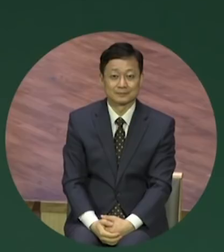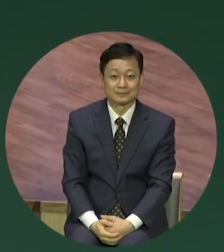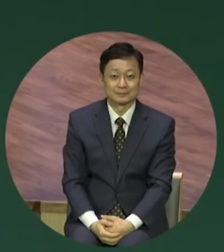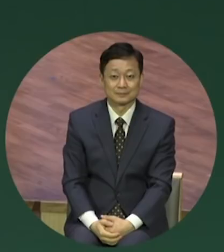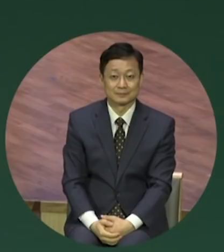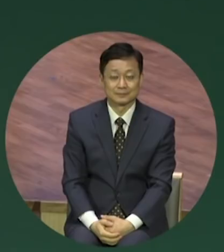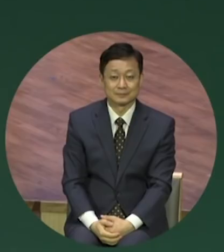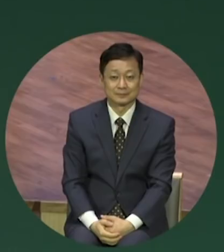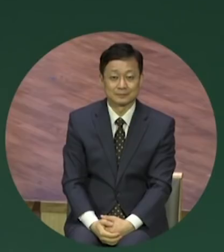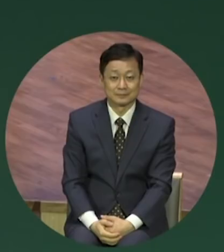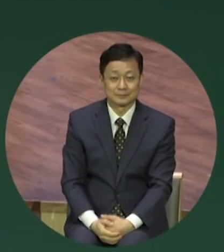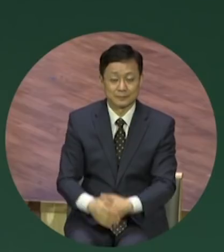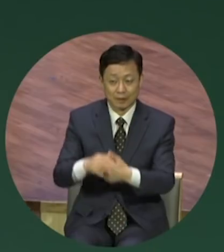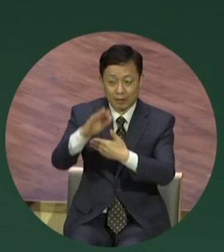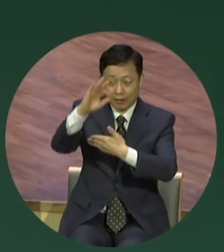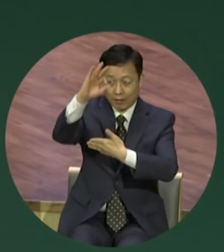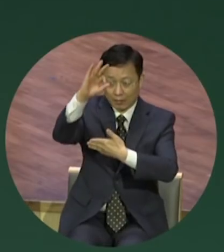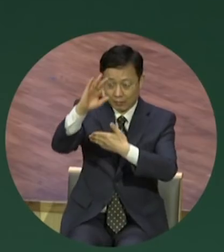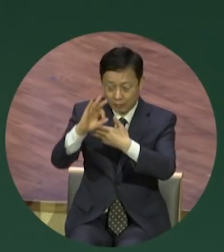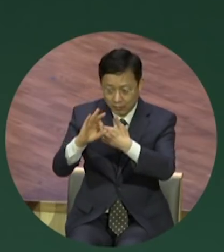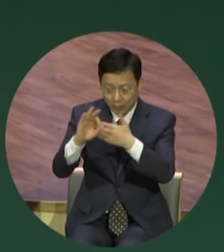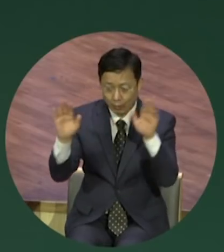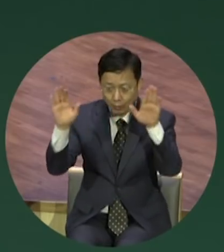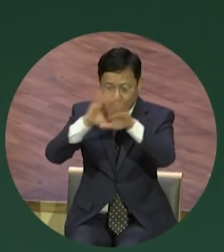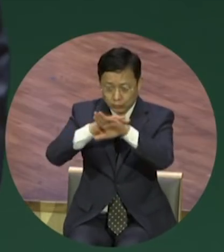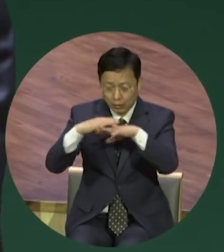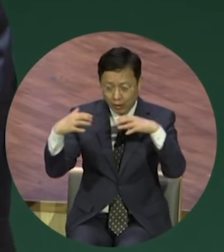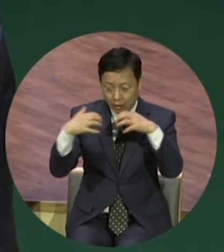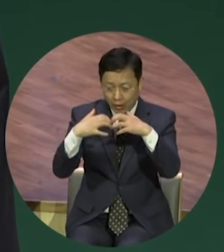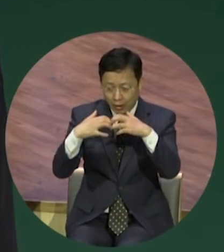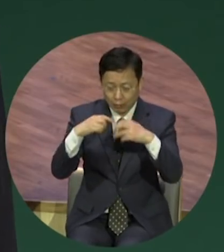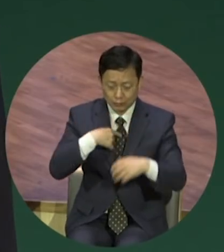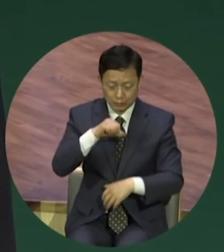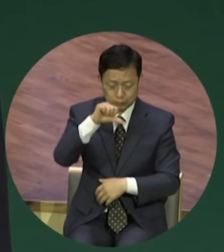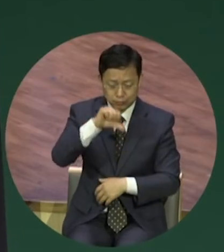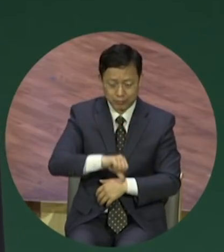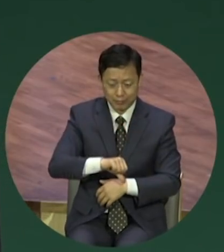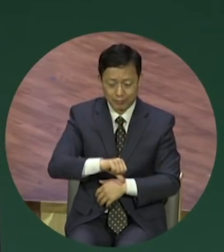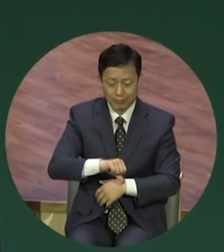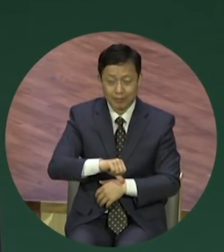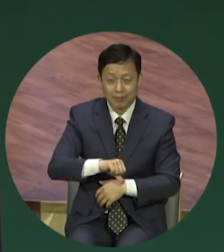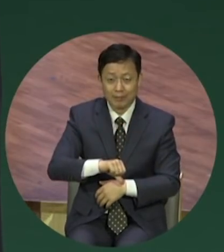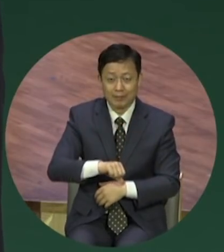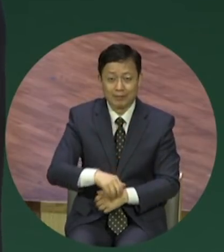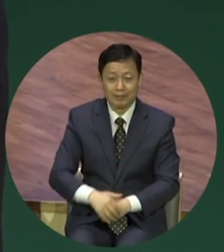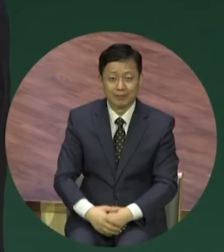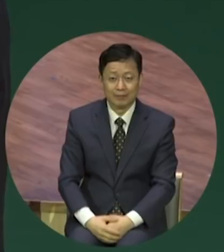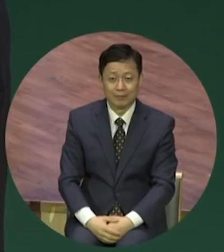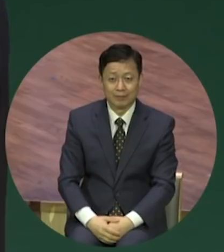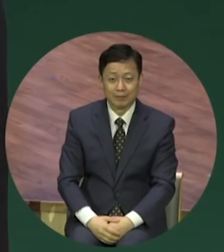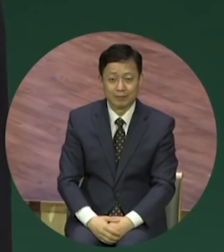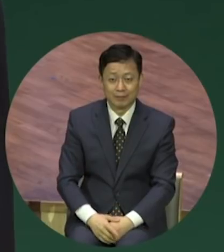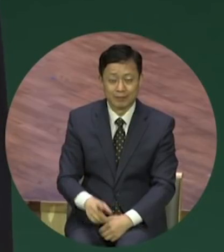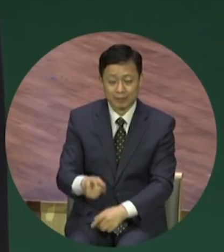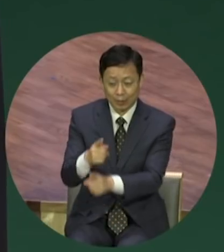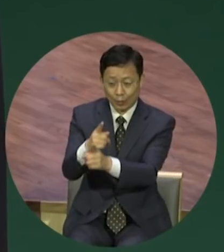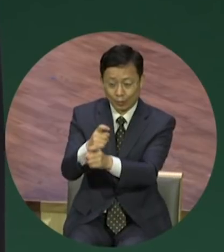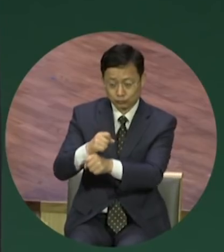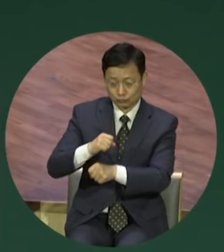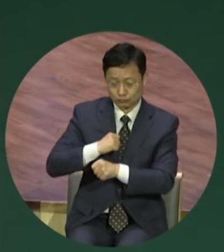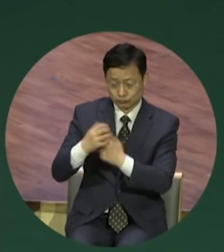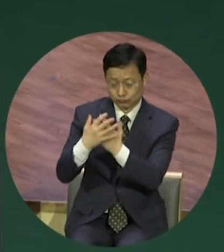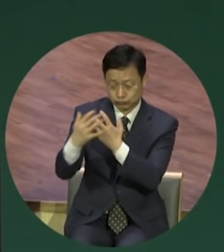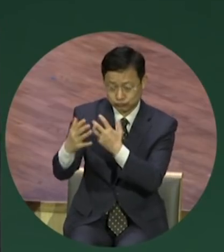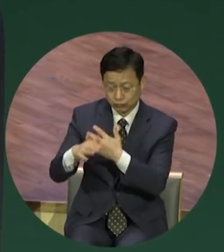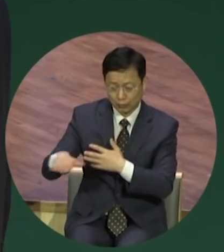down. 해가 지면 곤란한 일이 벌어지죠. But once the sun sets, the Israelites will be in trouble. 이 지금 연합군들은 다 그 동네 사람이에요. Because